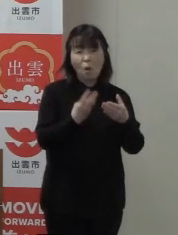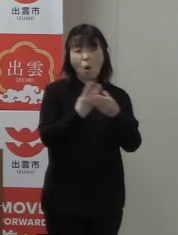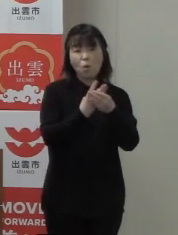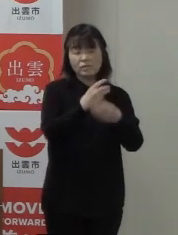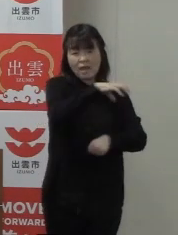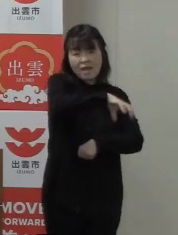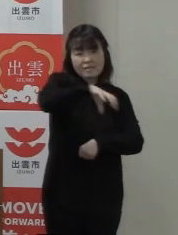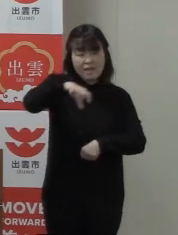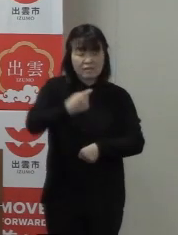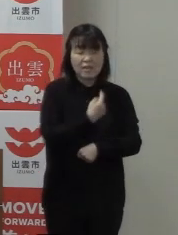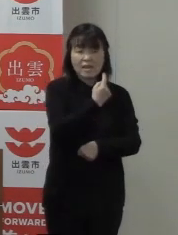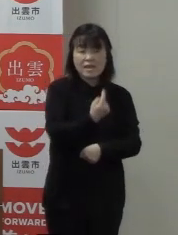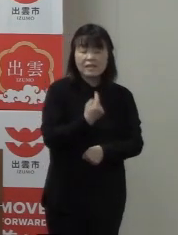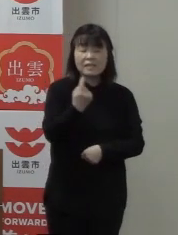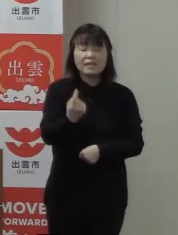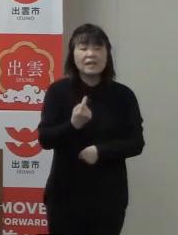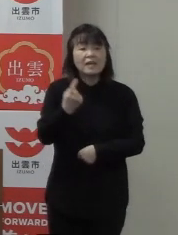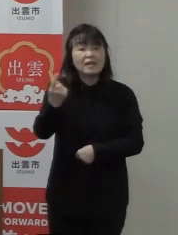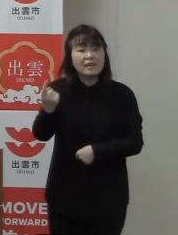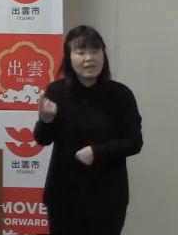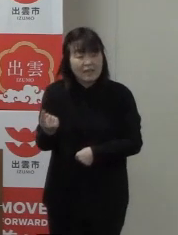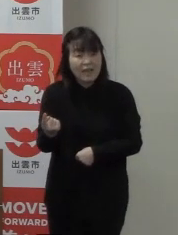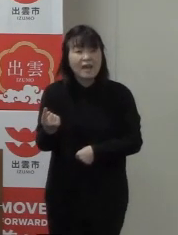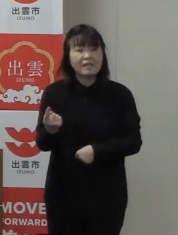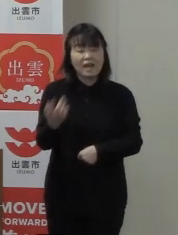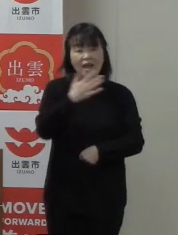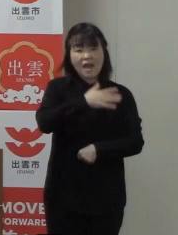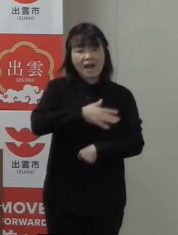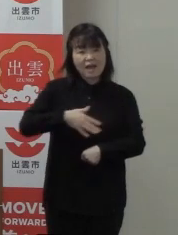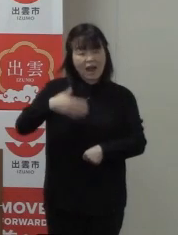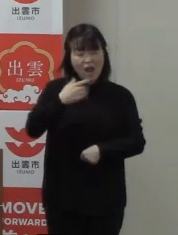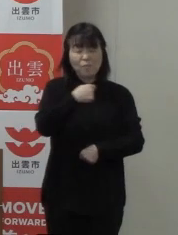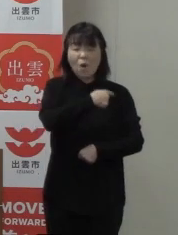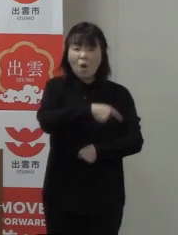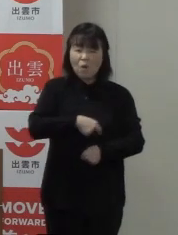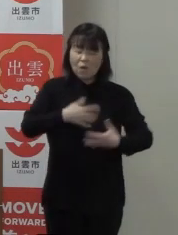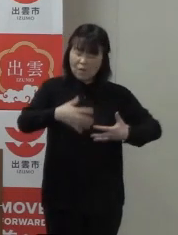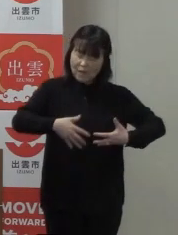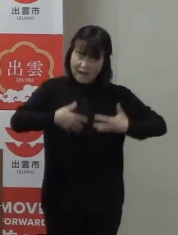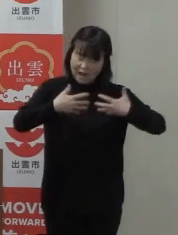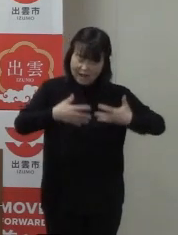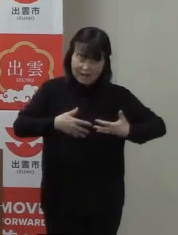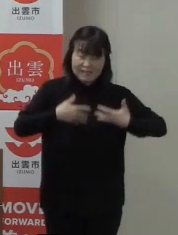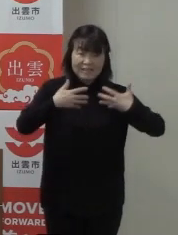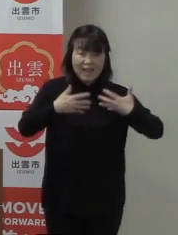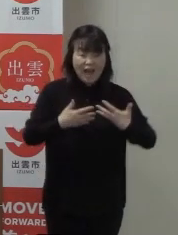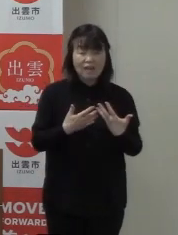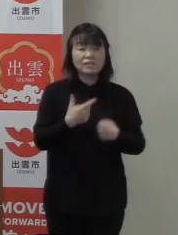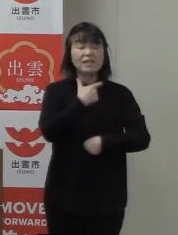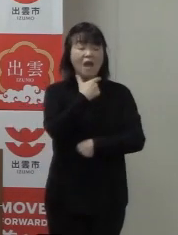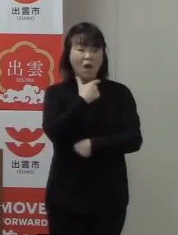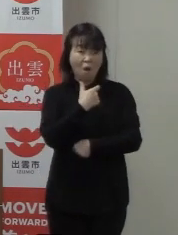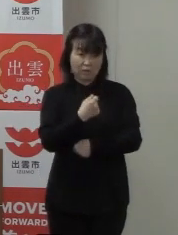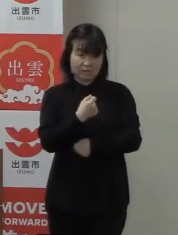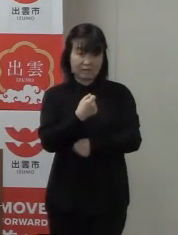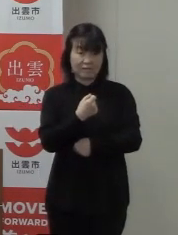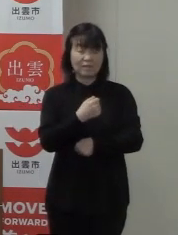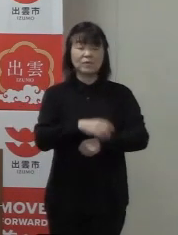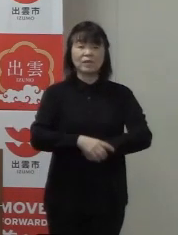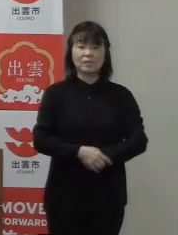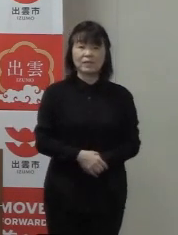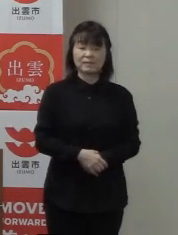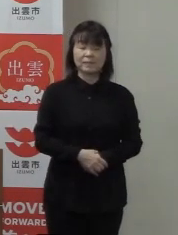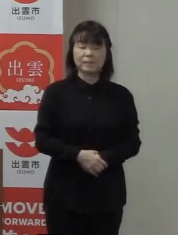この季節ですね、身も心も癒していただけるような取り組みにしていきたいというふうに思っております